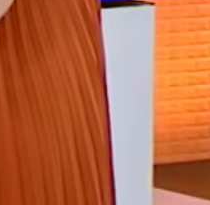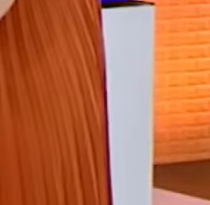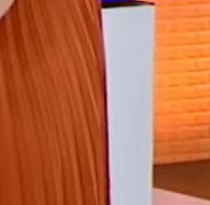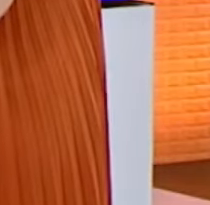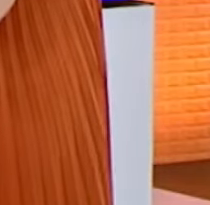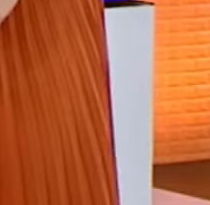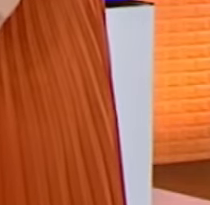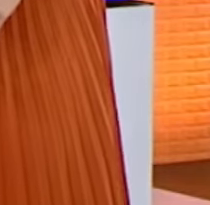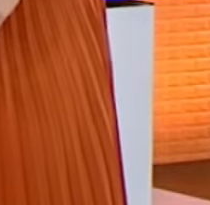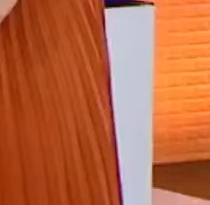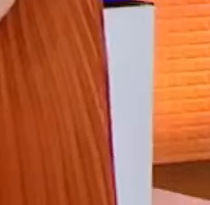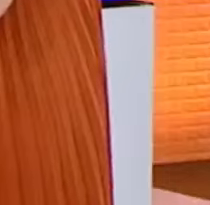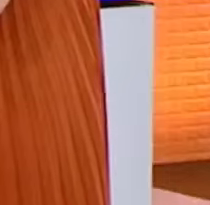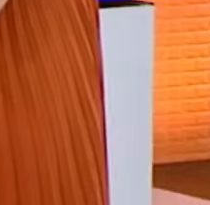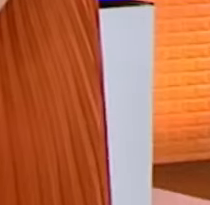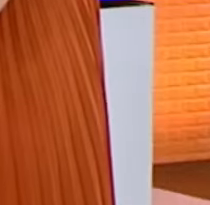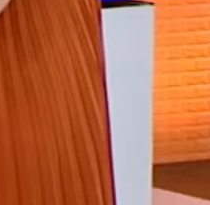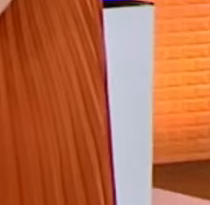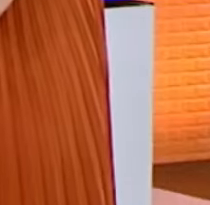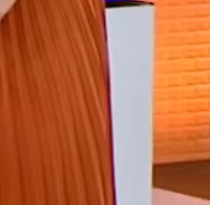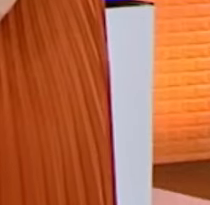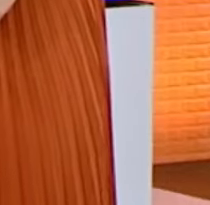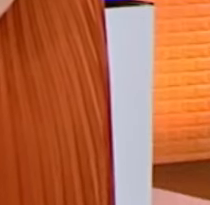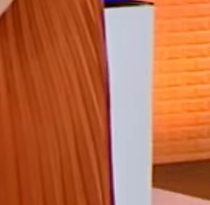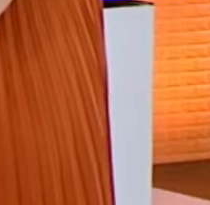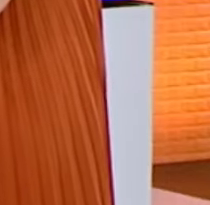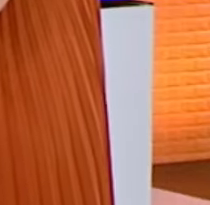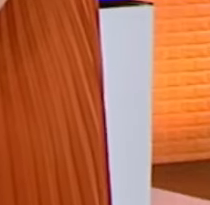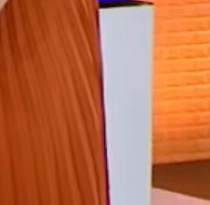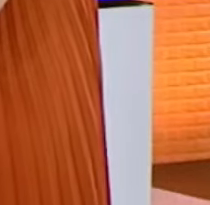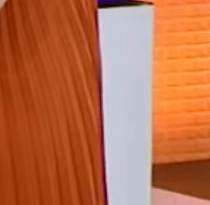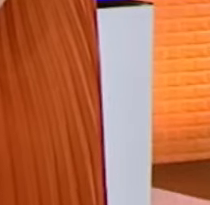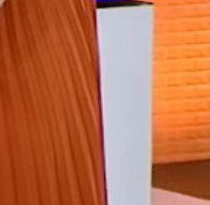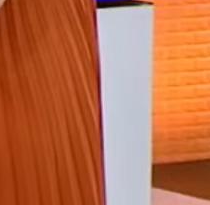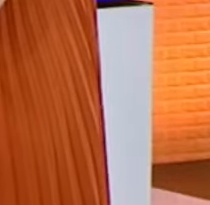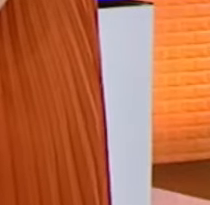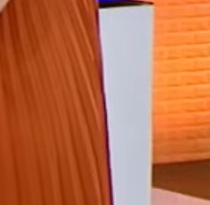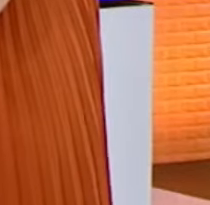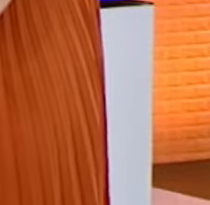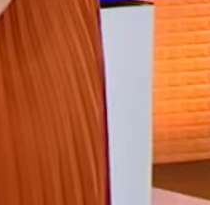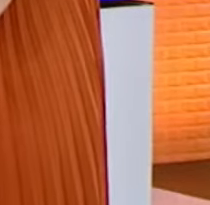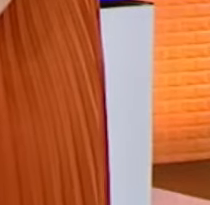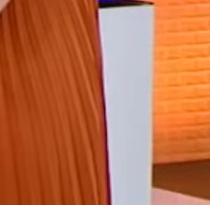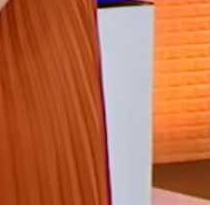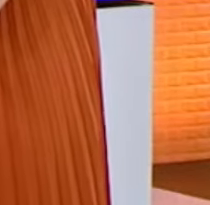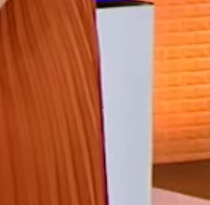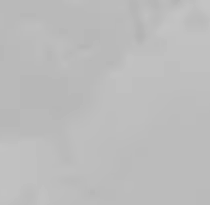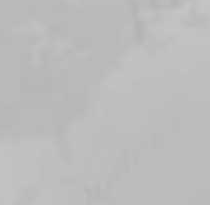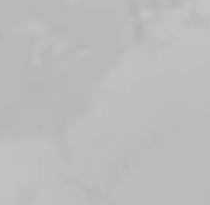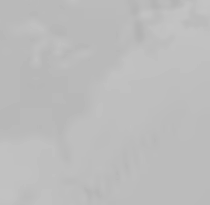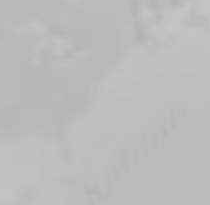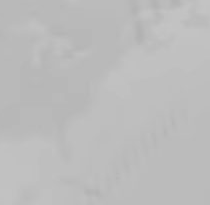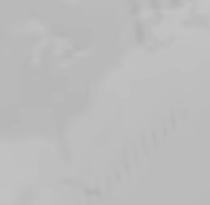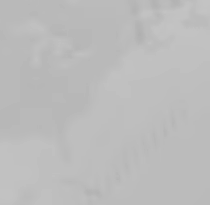abroad, subaybayan niyo po kami sa GMA Pinoy TV at sa www.gmanews.tv.